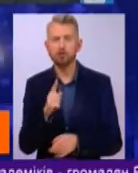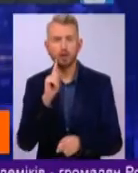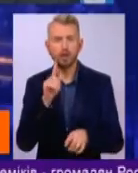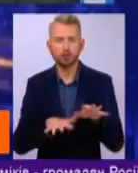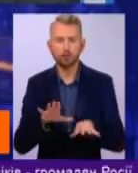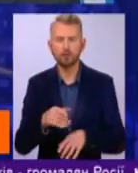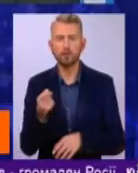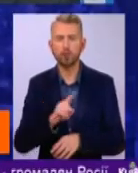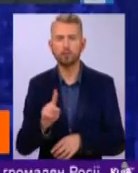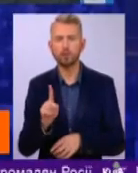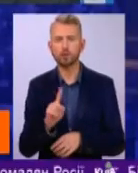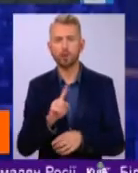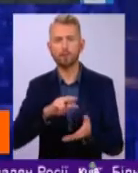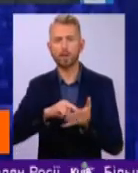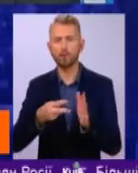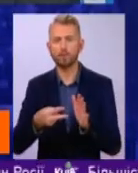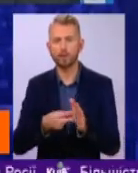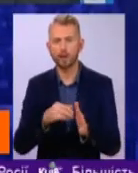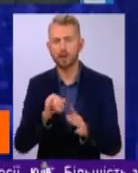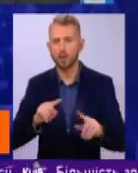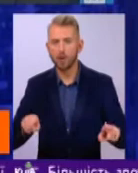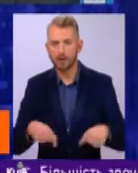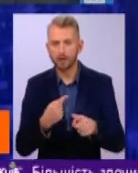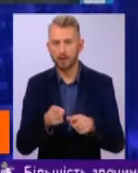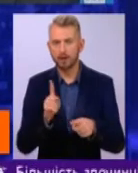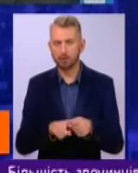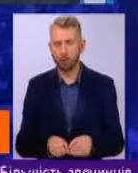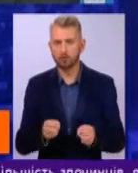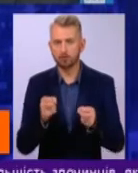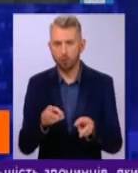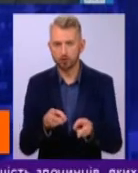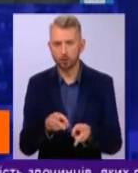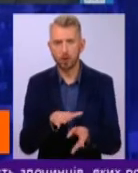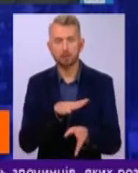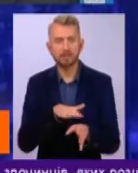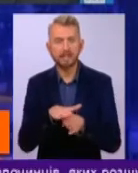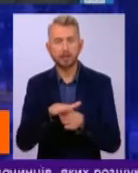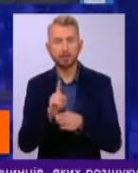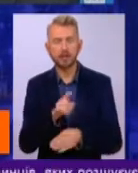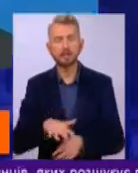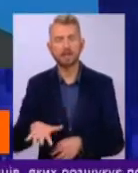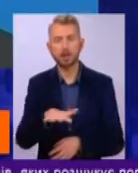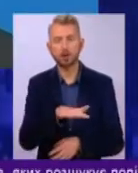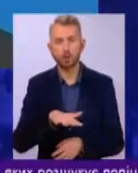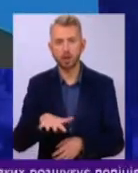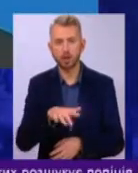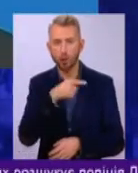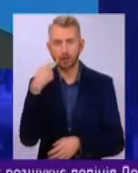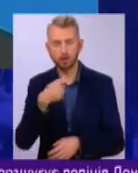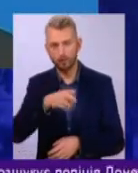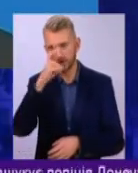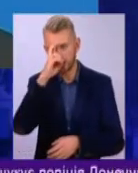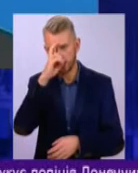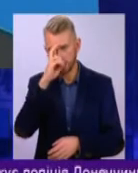тому, що планування і організація цього злочину здійснювалася з території Російської